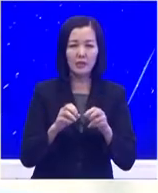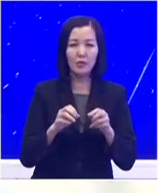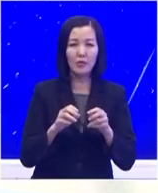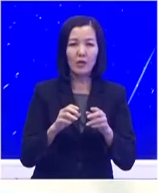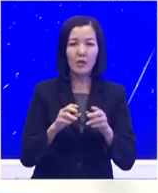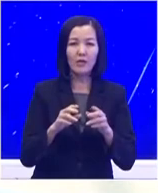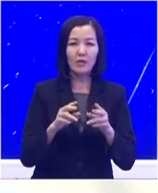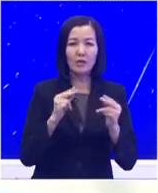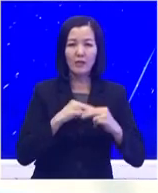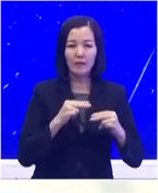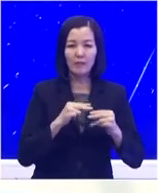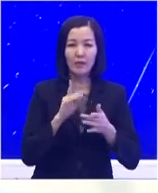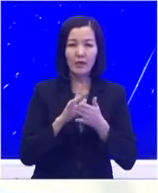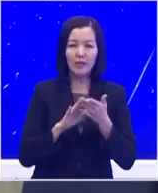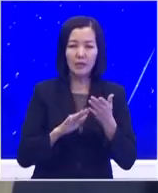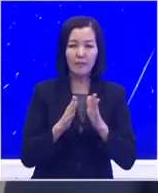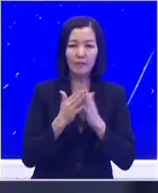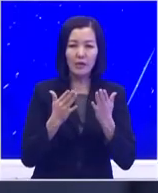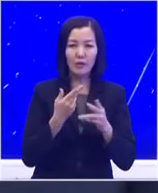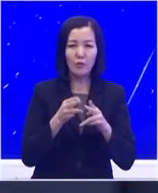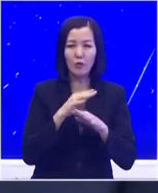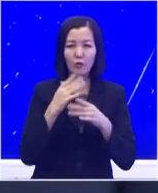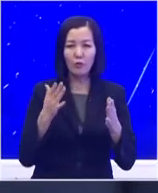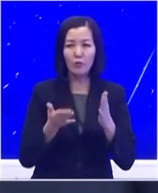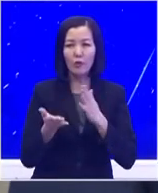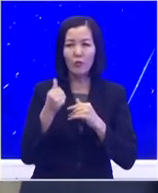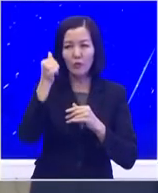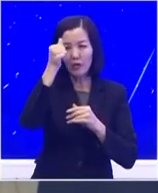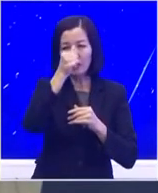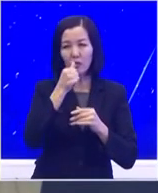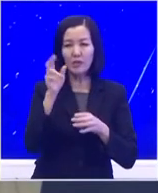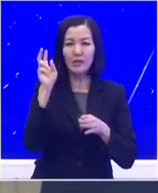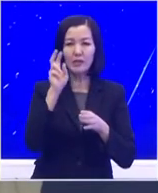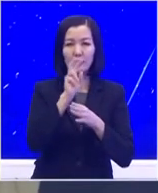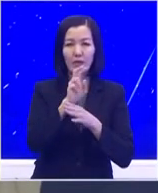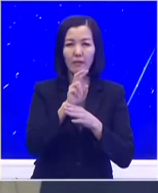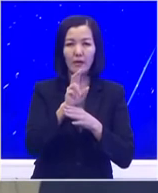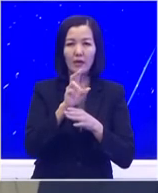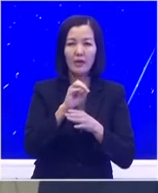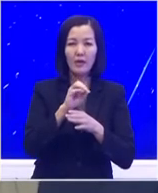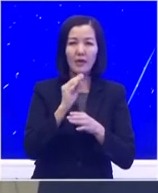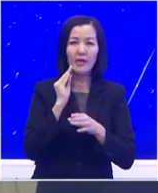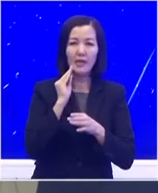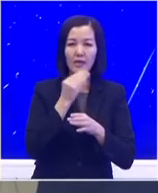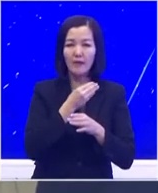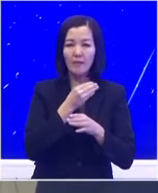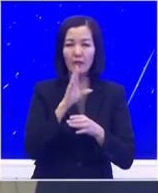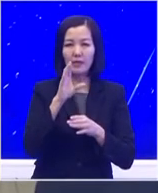жетпеген еңбектері көп, дейді жиылған ғалымдар. Біз өткен жылы арнайы іссапарлар ұйымдастырып, Египет Араб Республикасында,